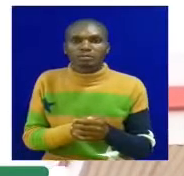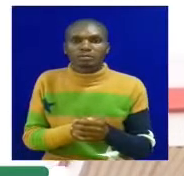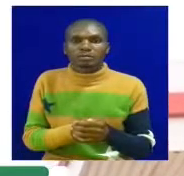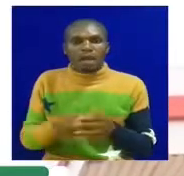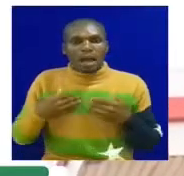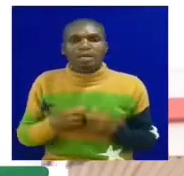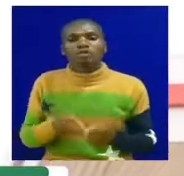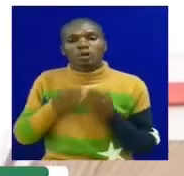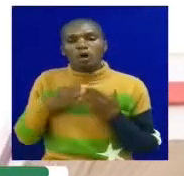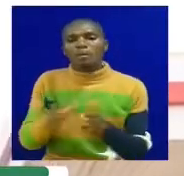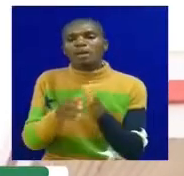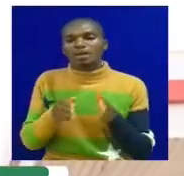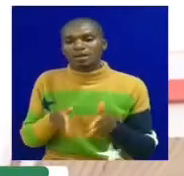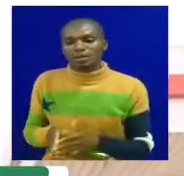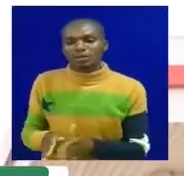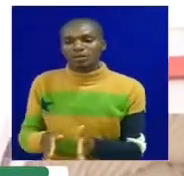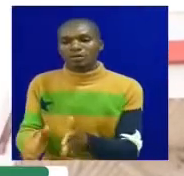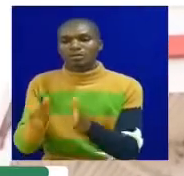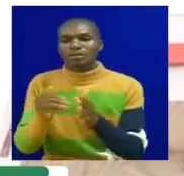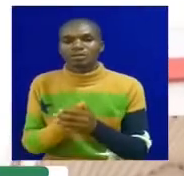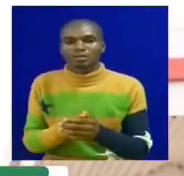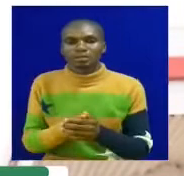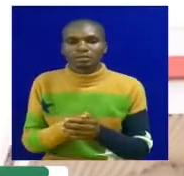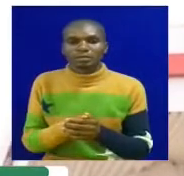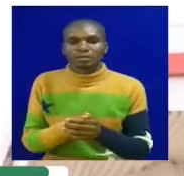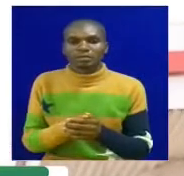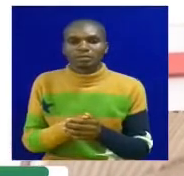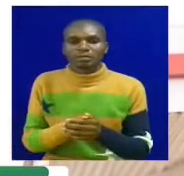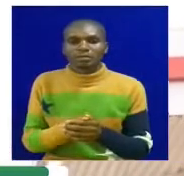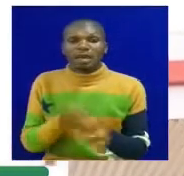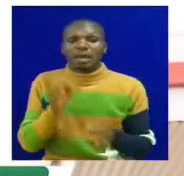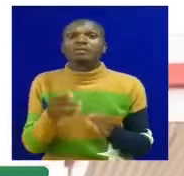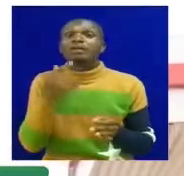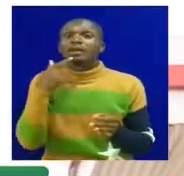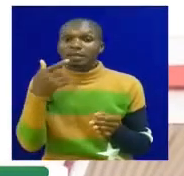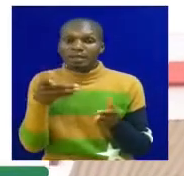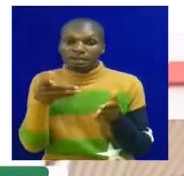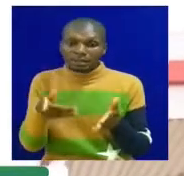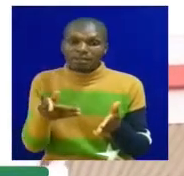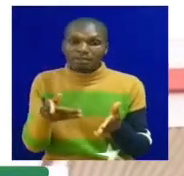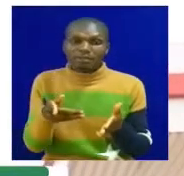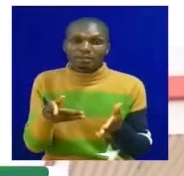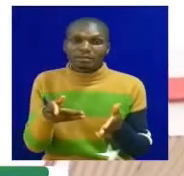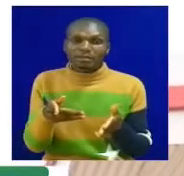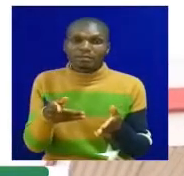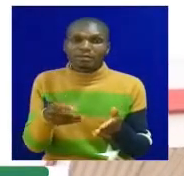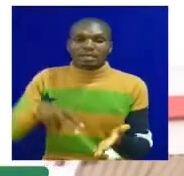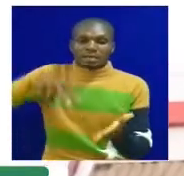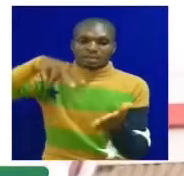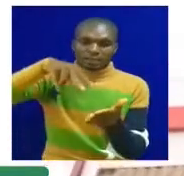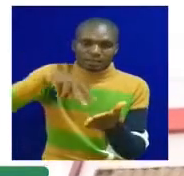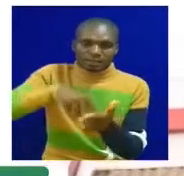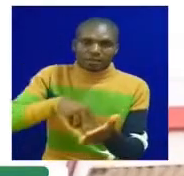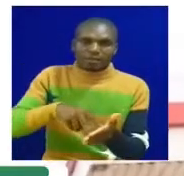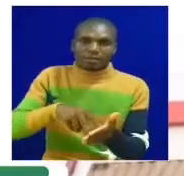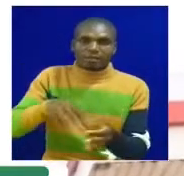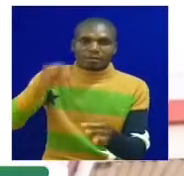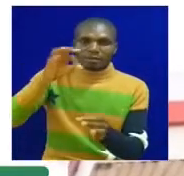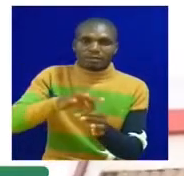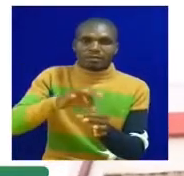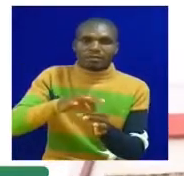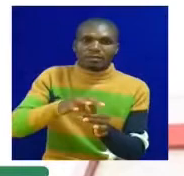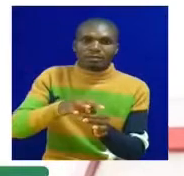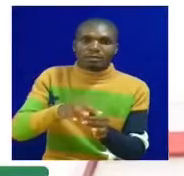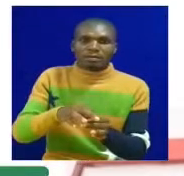maparapara. Saa hii akisafika sasa nataka kusimama kura. Watu